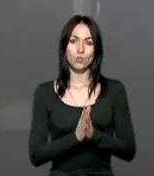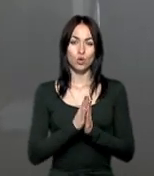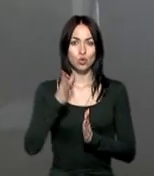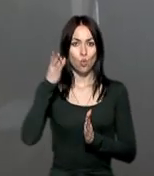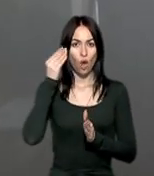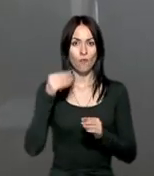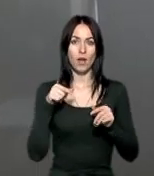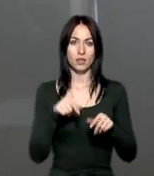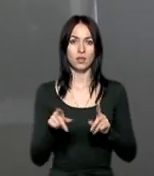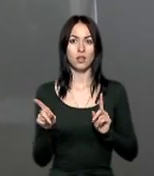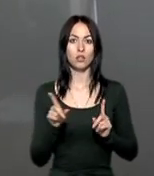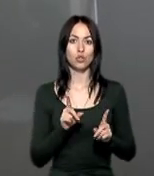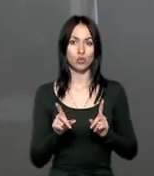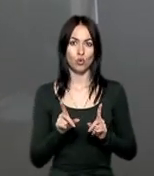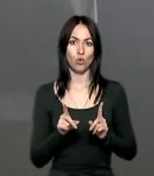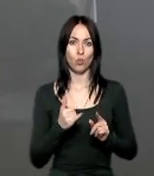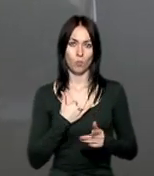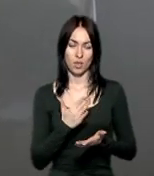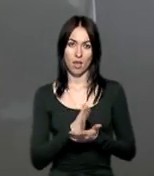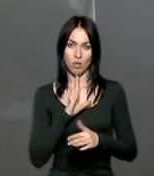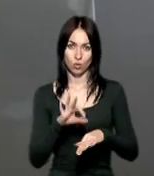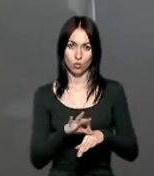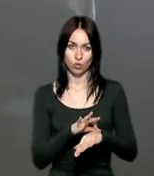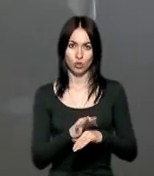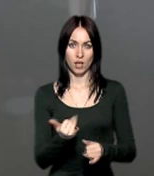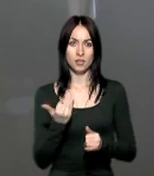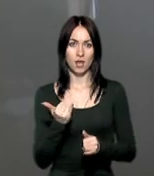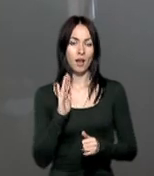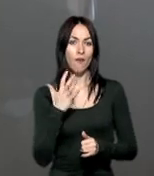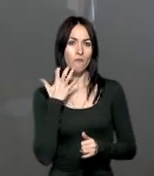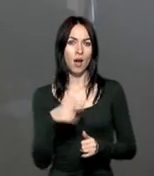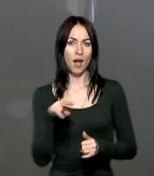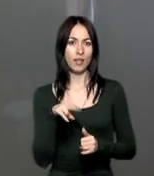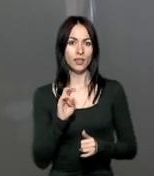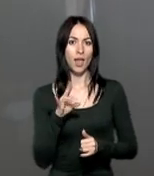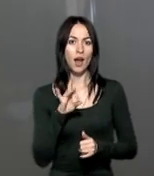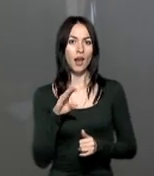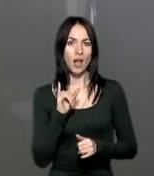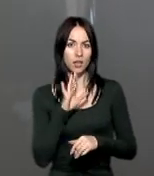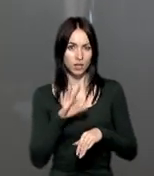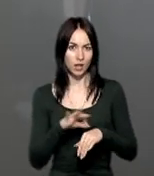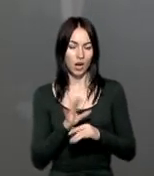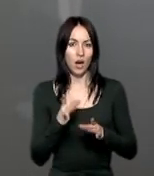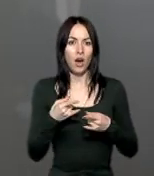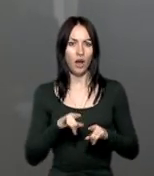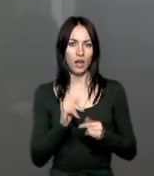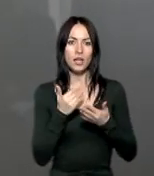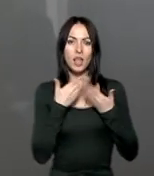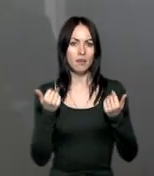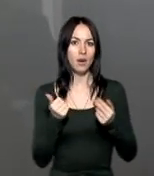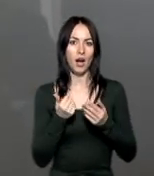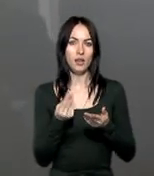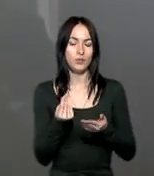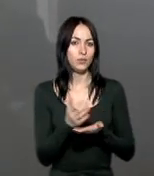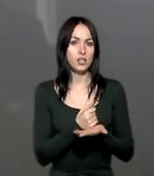що в мене є дружина, яка знаходиться в декреті та не має ніякого на даний час